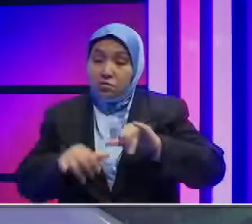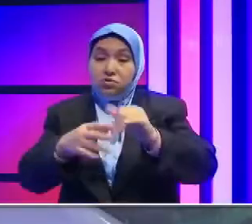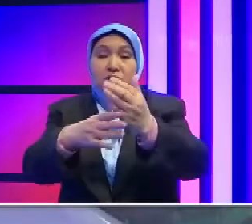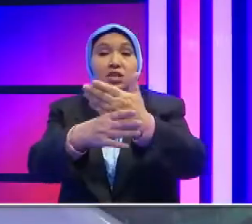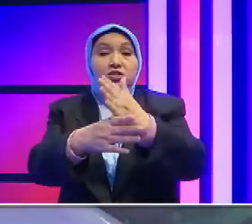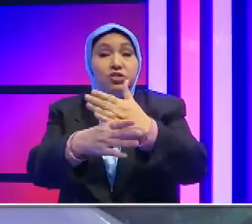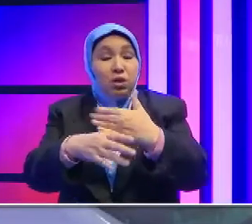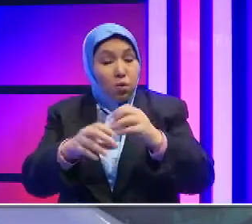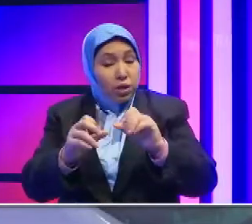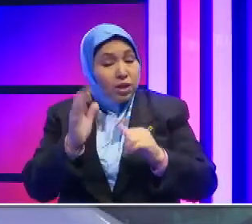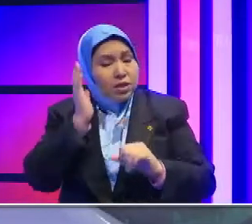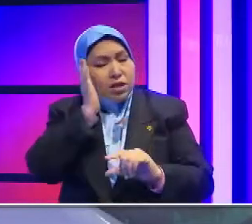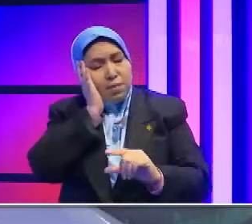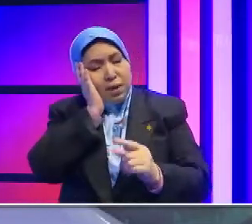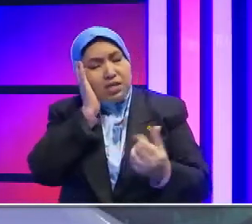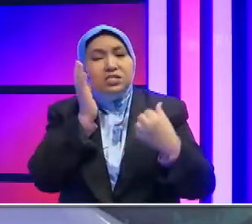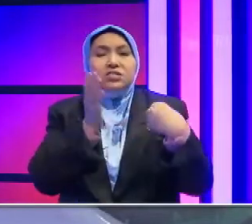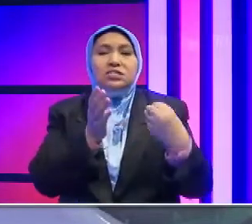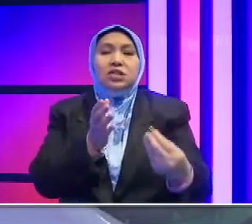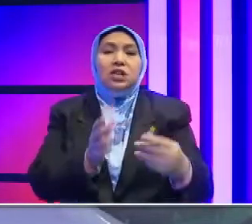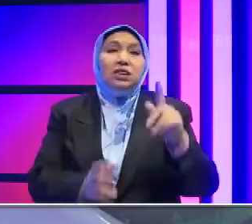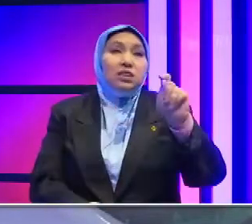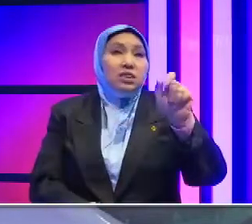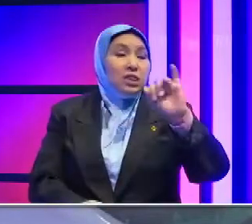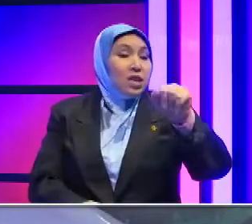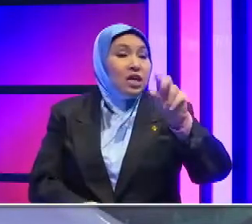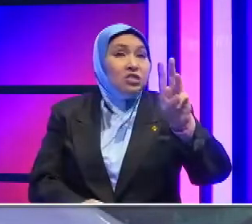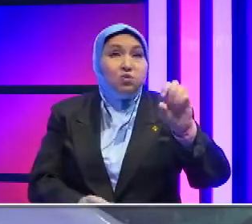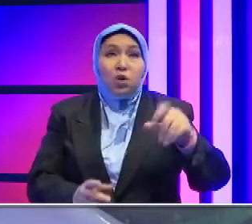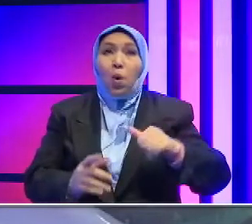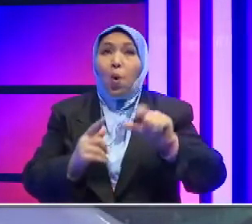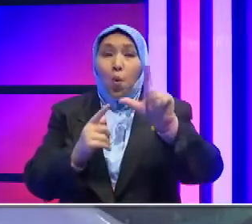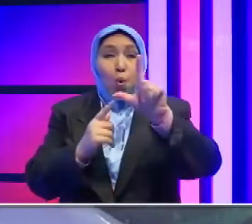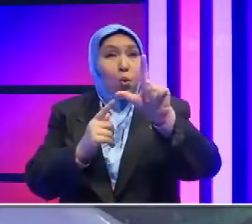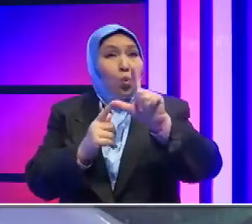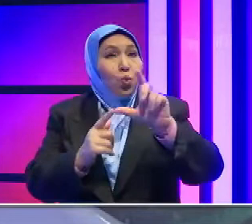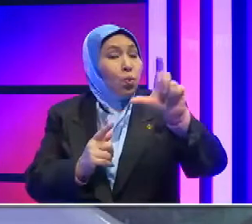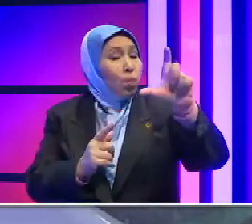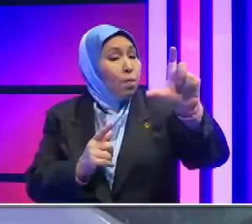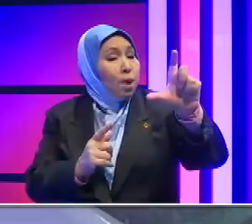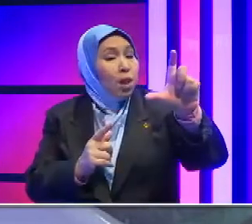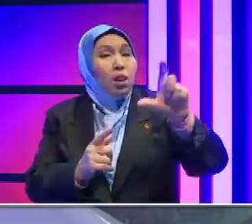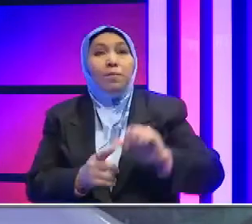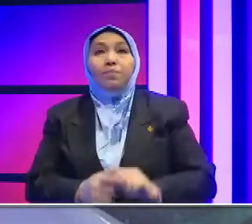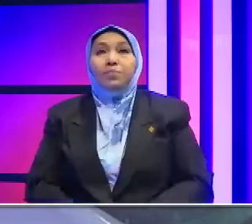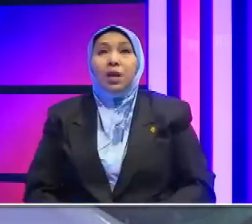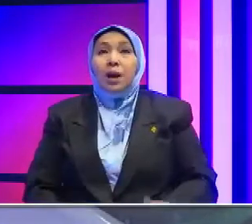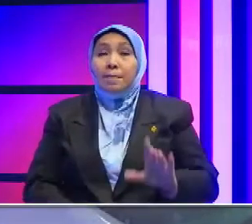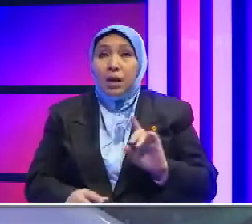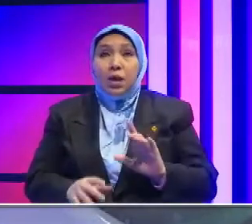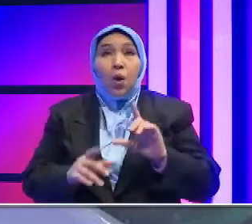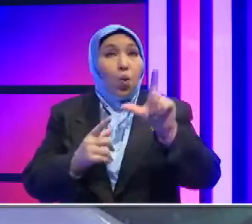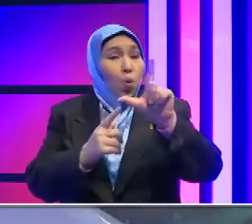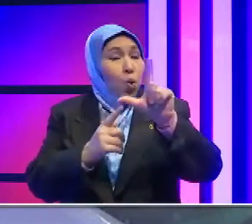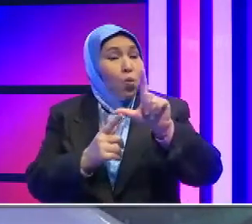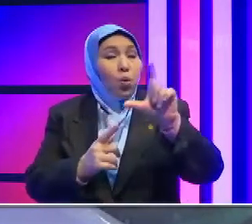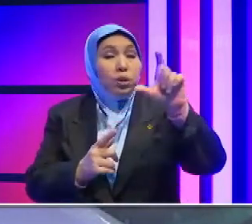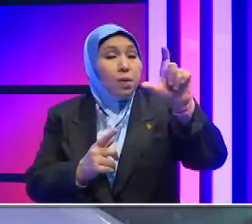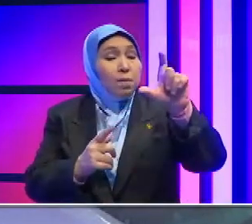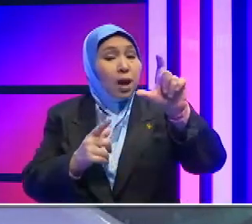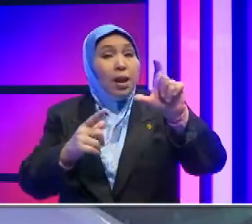Hai baik tidak mengajak kita Ji pada hari ini berkenaan huruf-huruf Tebet masih lagi huruf-huruf tebal dan menurut kabar yang